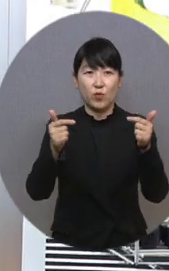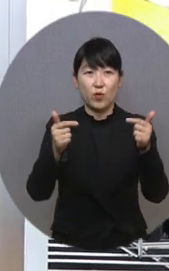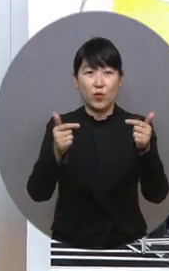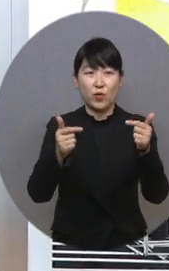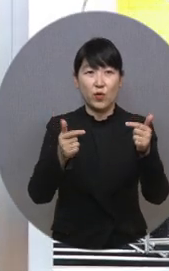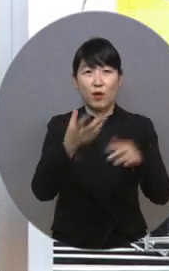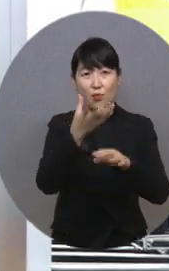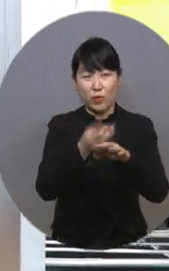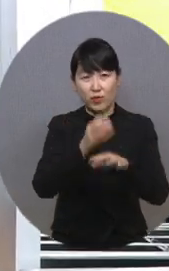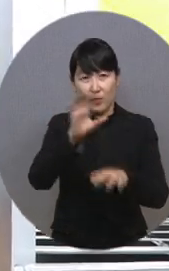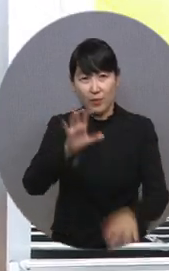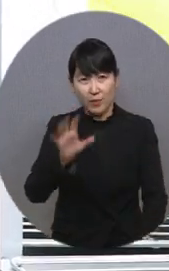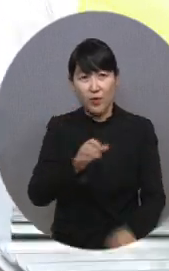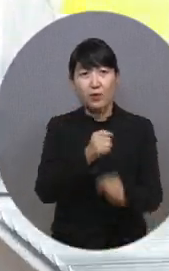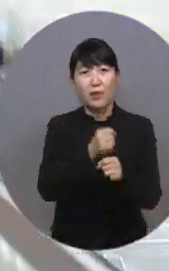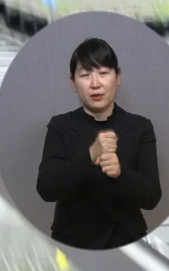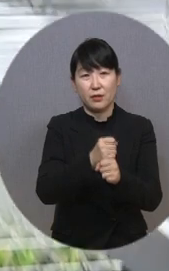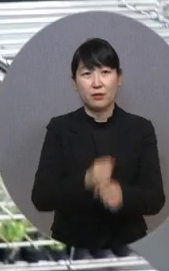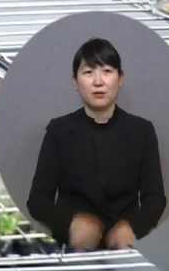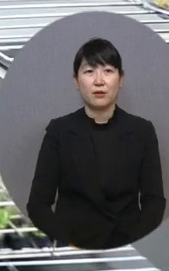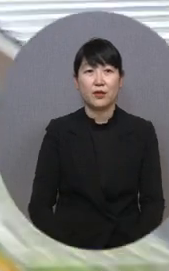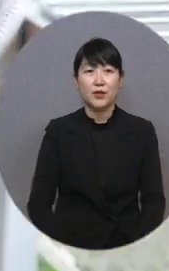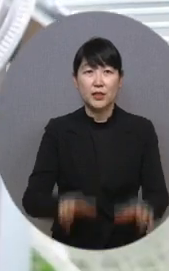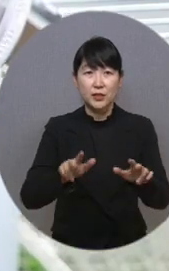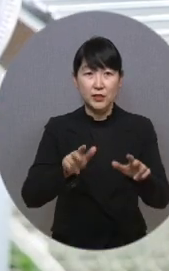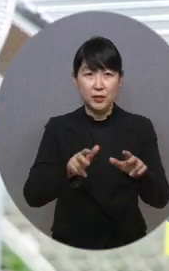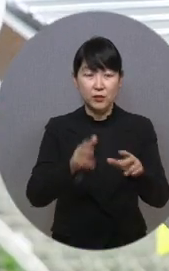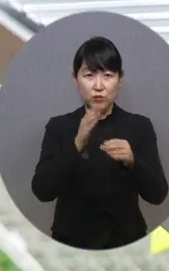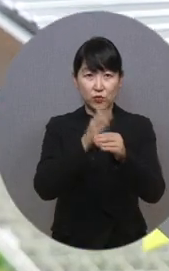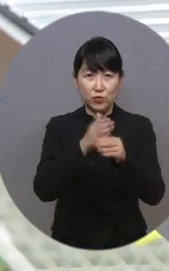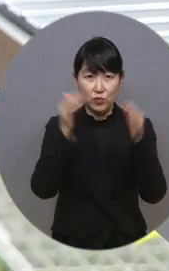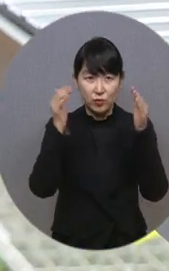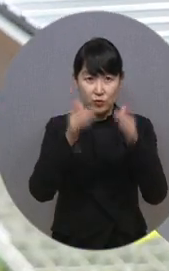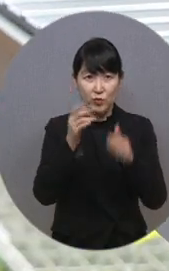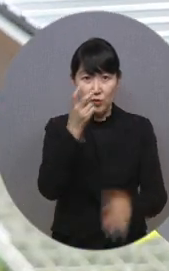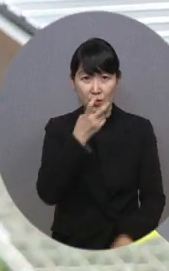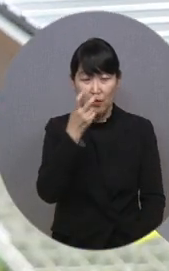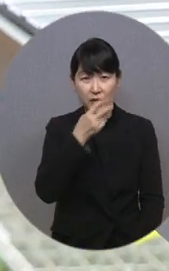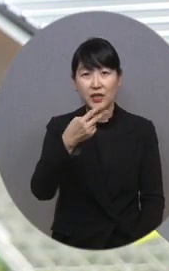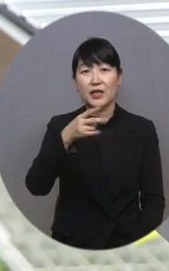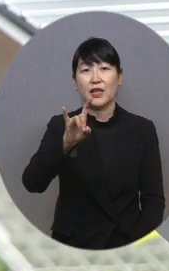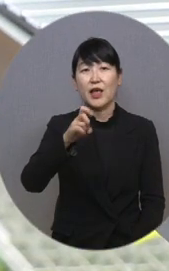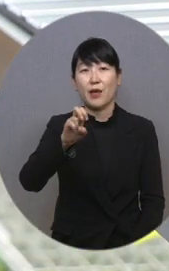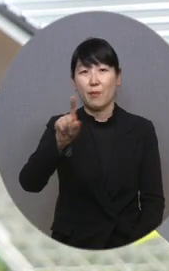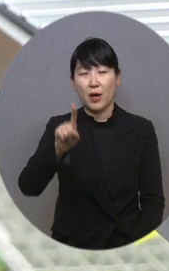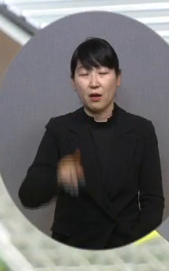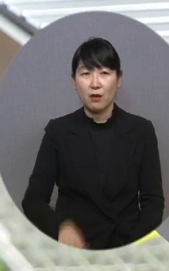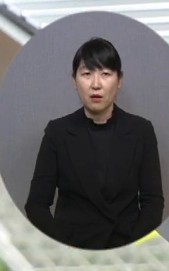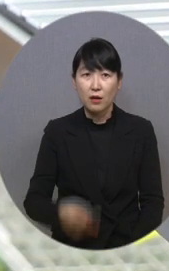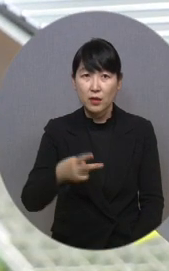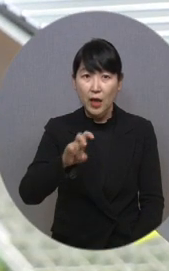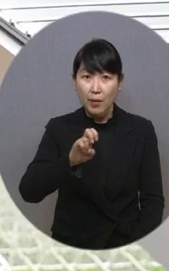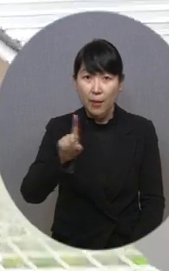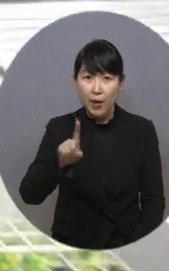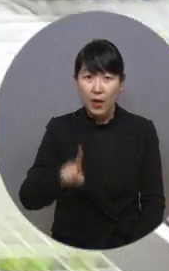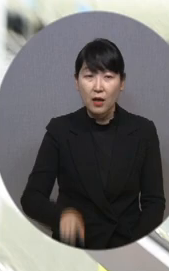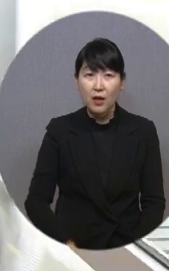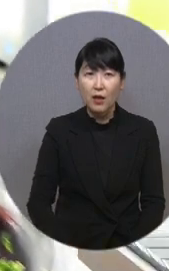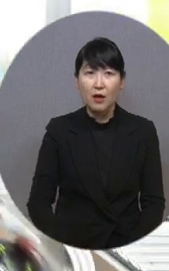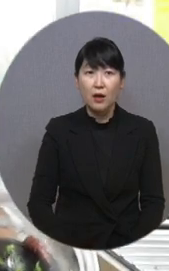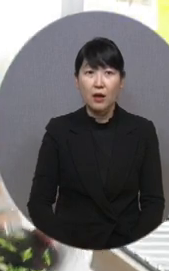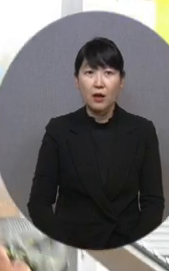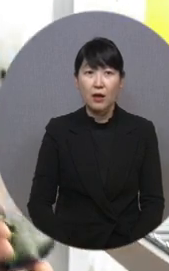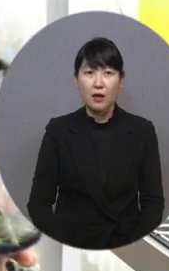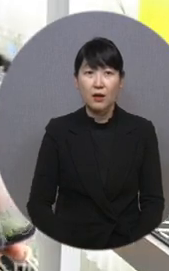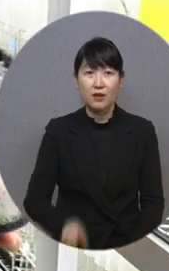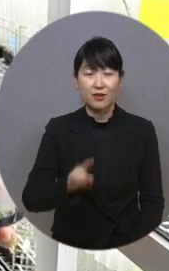우리가 중점적으로 실험을 하고 있는 것으로 대마입니다. 혹시 그 대마요? 여기 있는